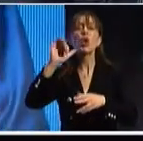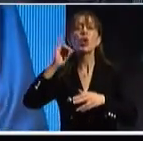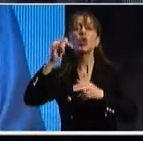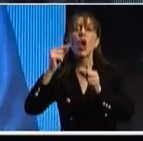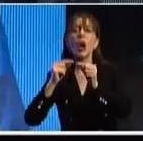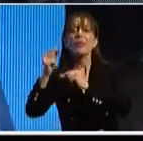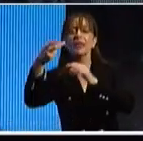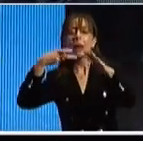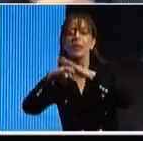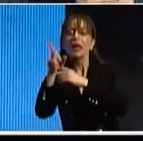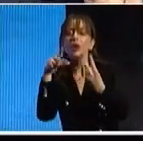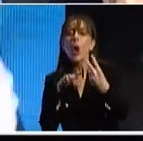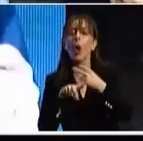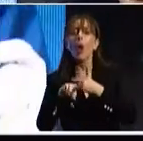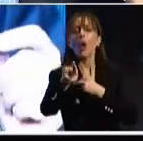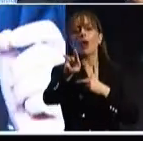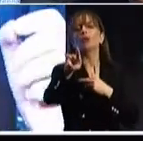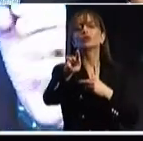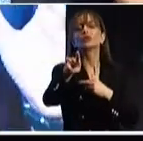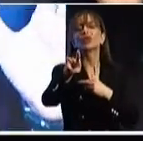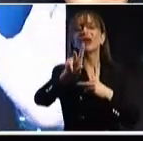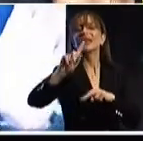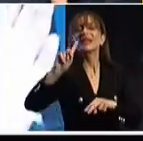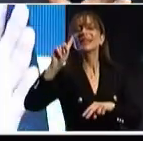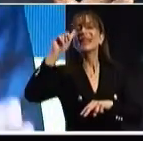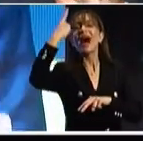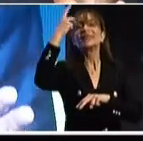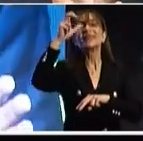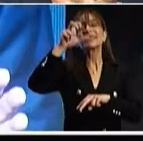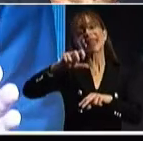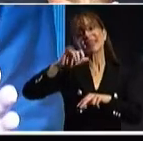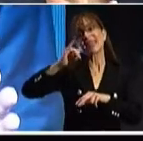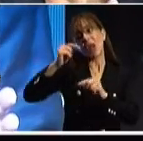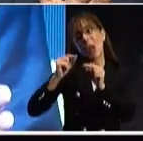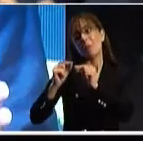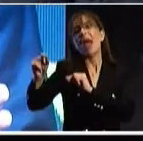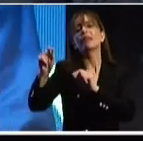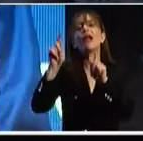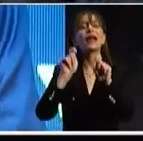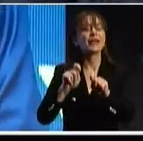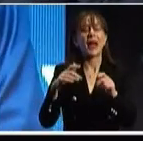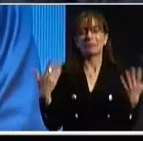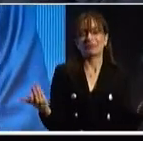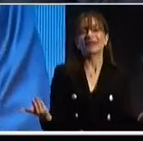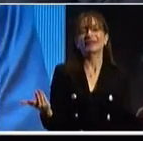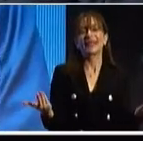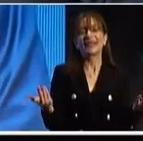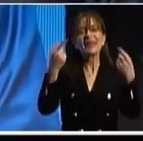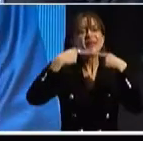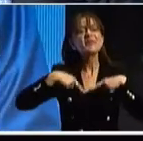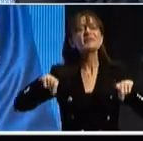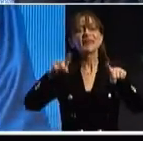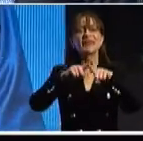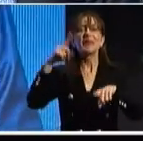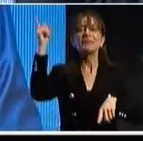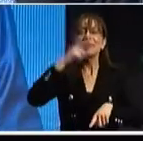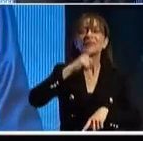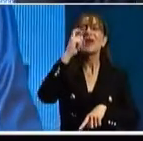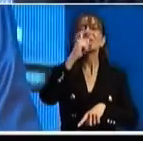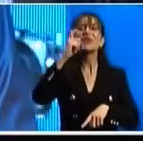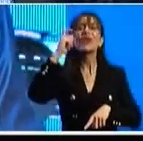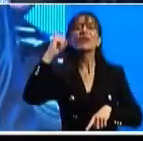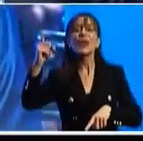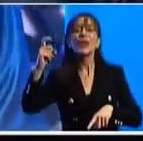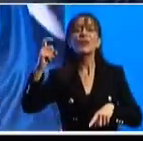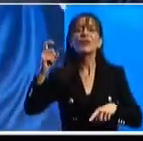metro hattının ise sadece 8 kilometresini yaptılar. Bizim %99'unu